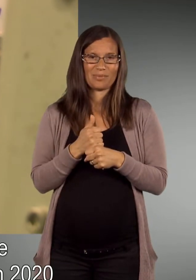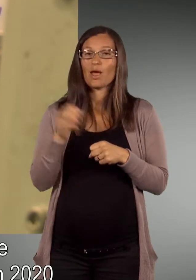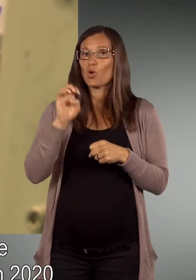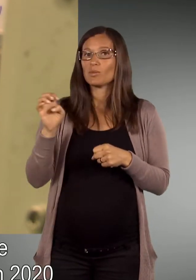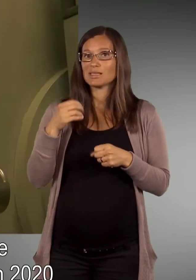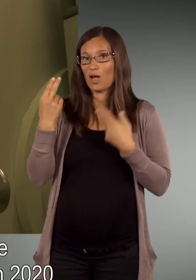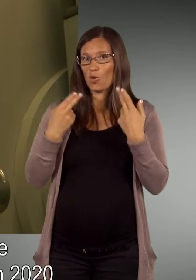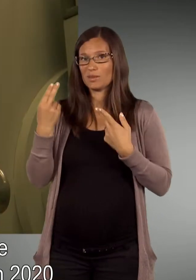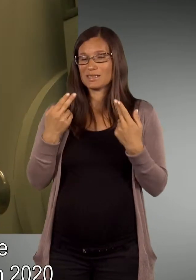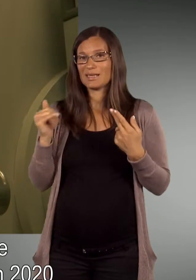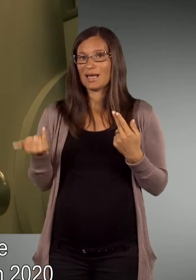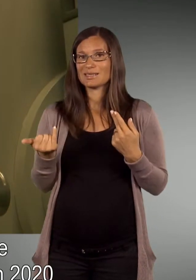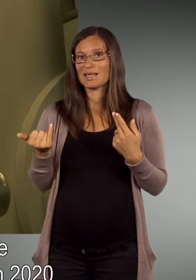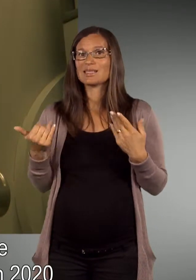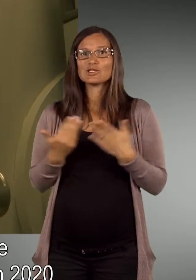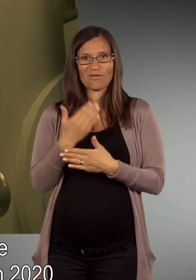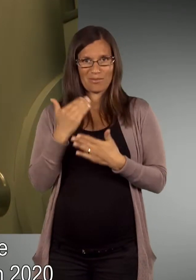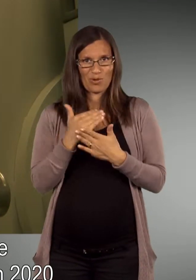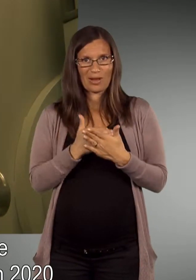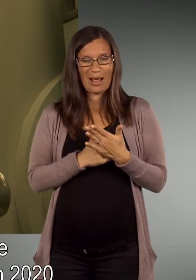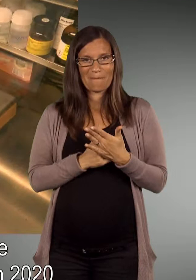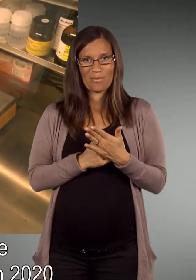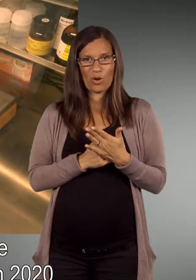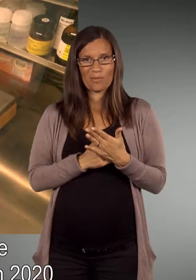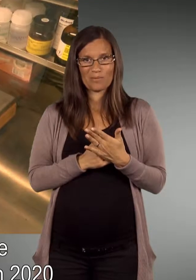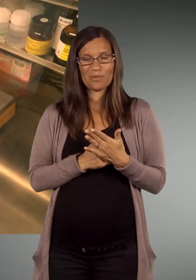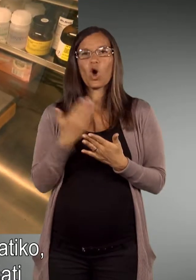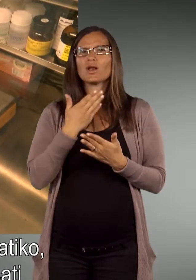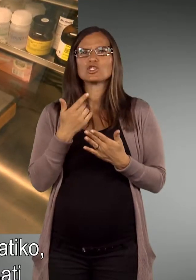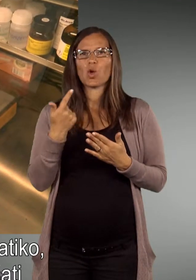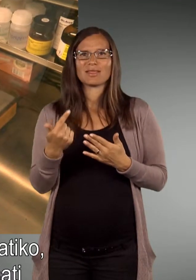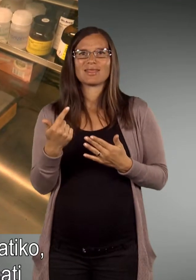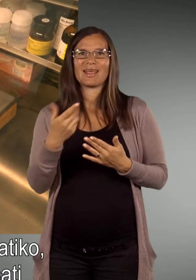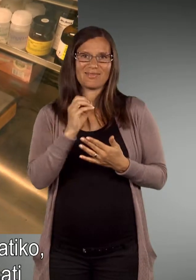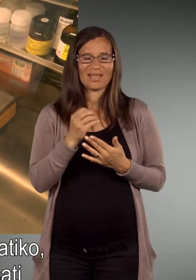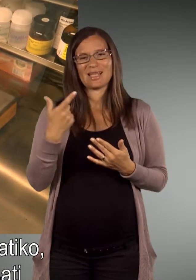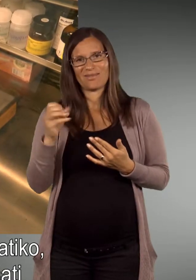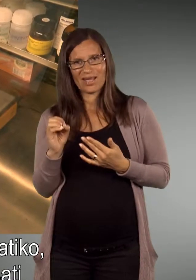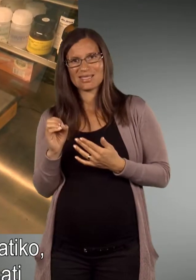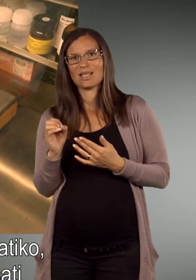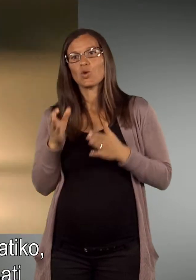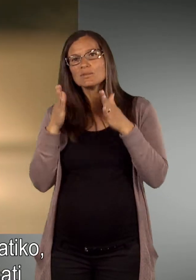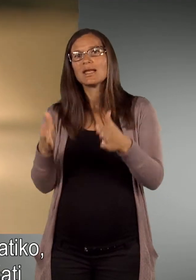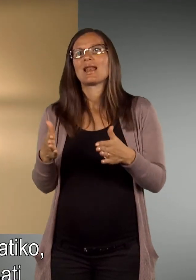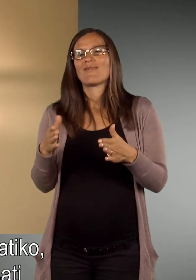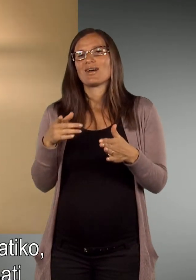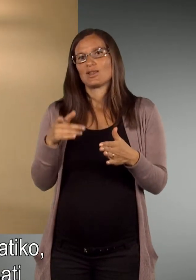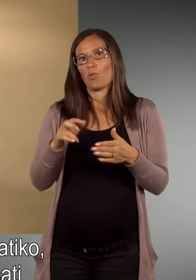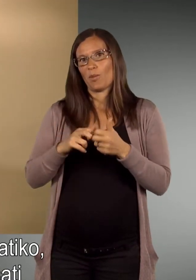Evropska komisija se je z novim programom Horizont 2020 usmerila prav v to problematiko, kako ta